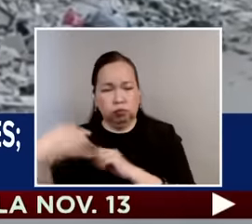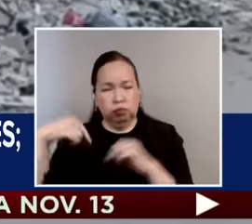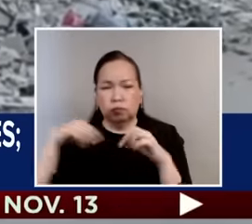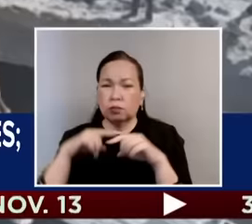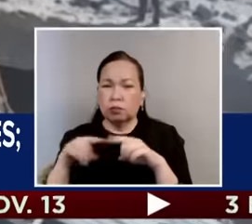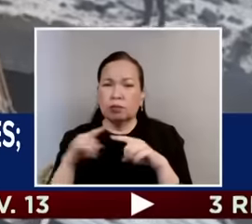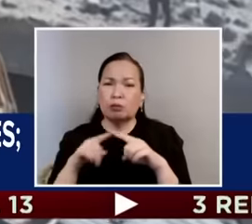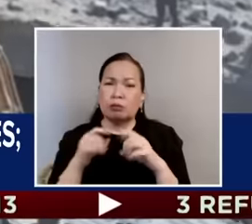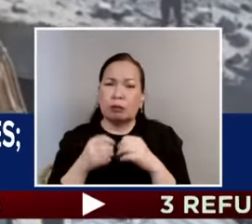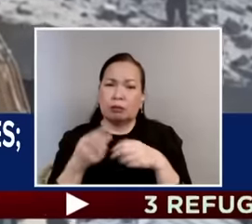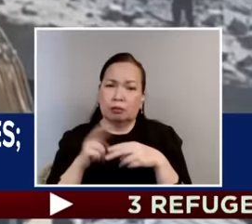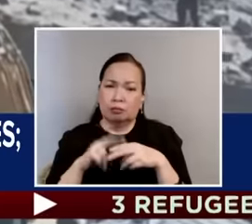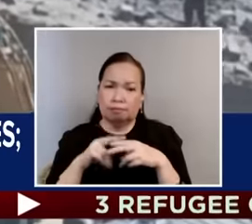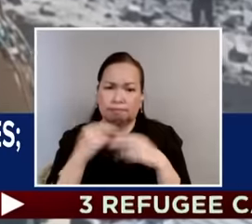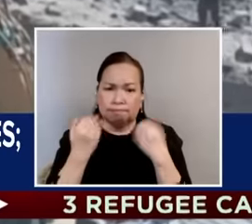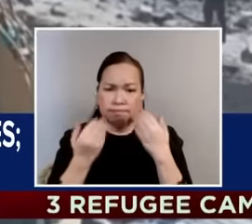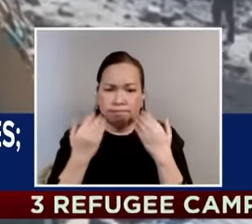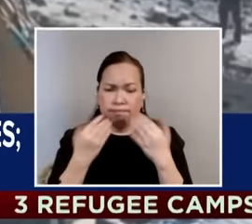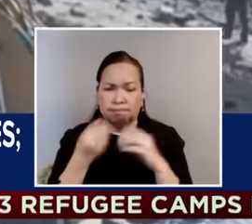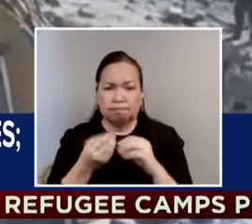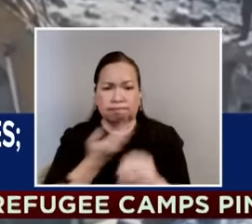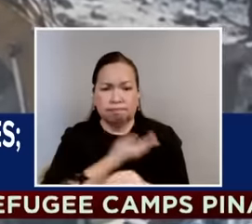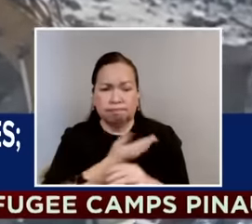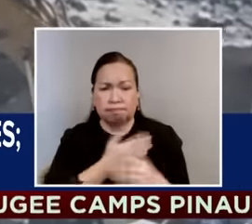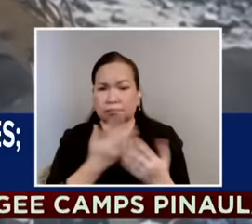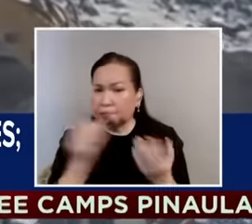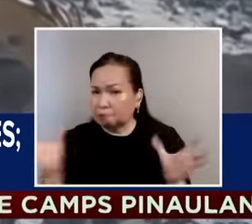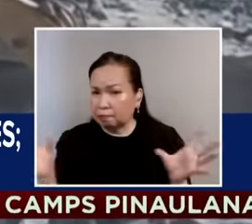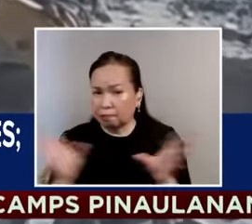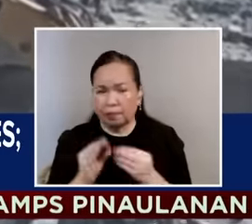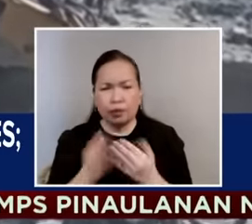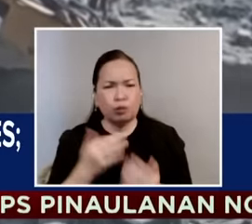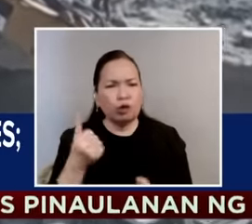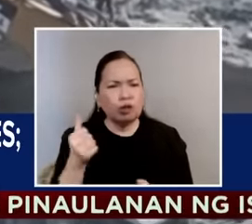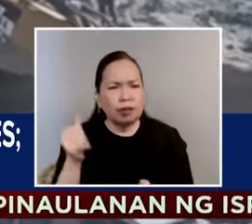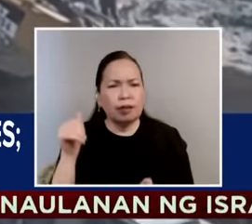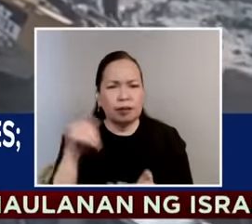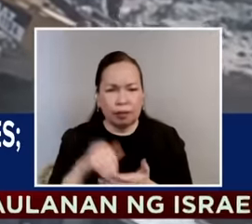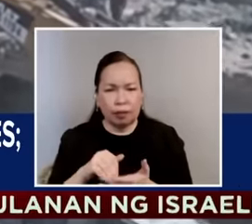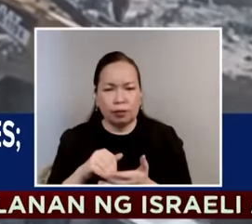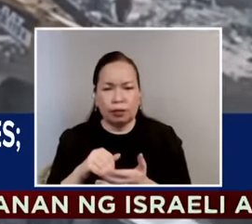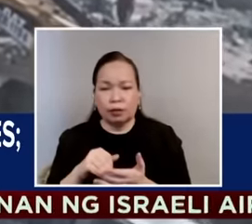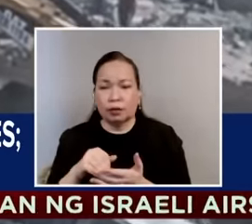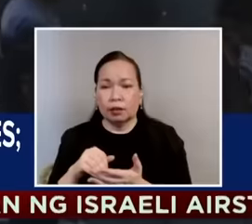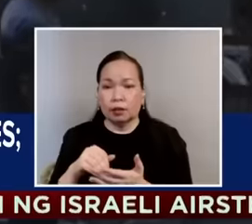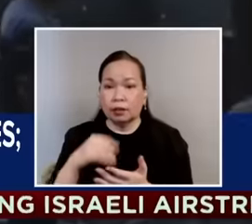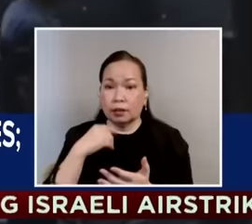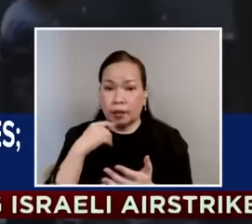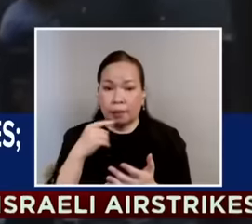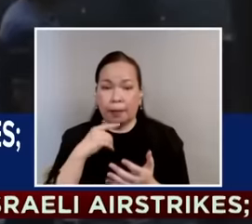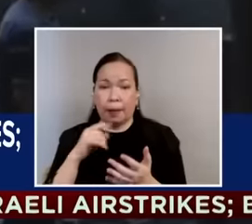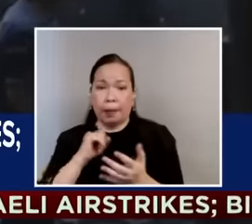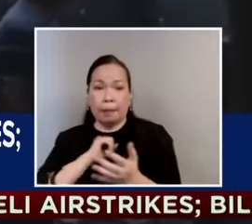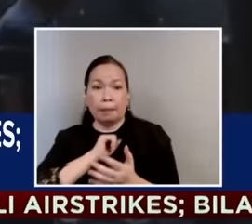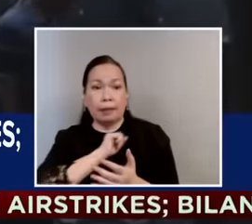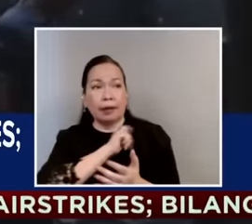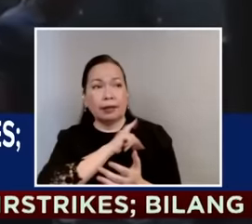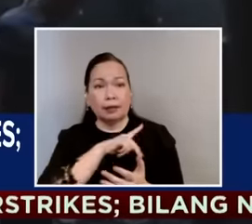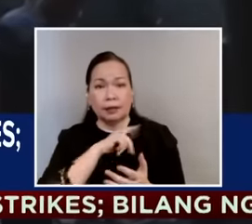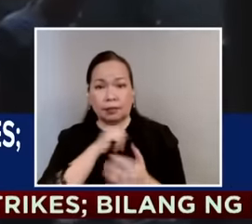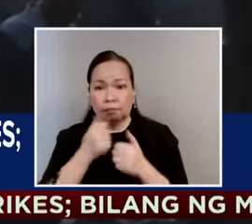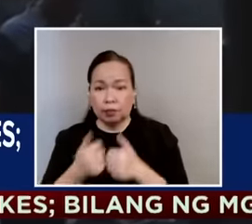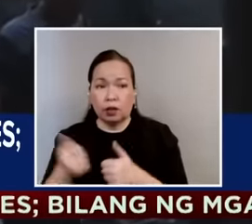nasasawi sa Gaza na pumalo na sa halos 10,000 ayon sa Palestinian authorities. Bukod pa ito